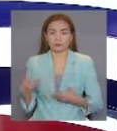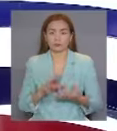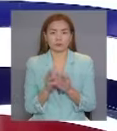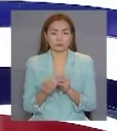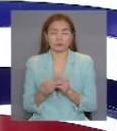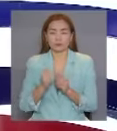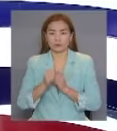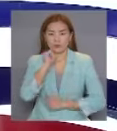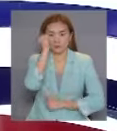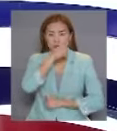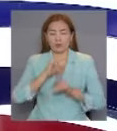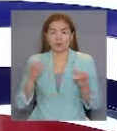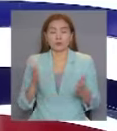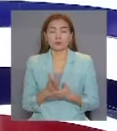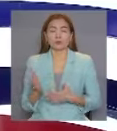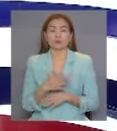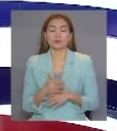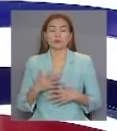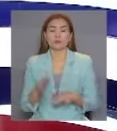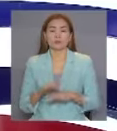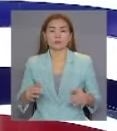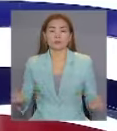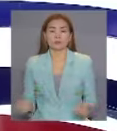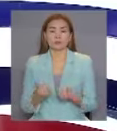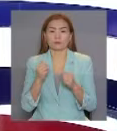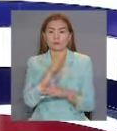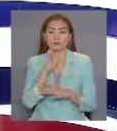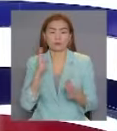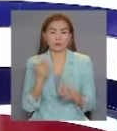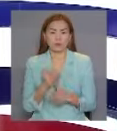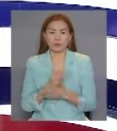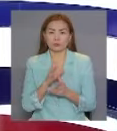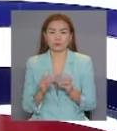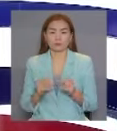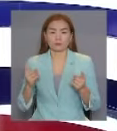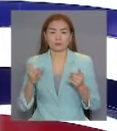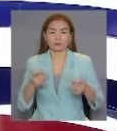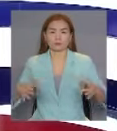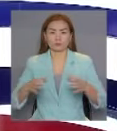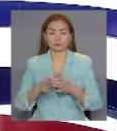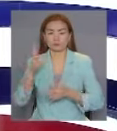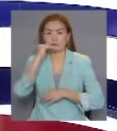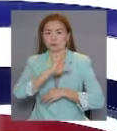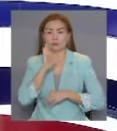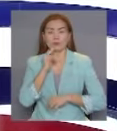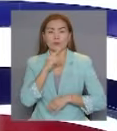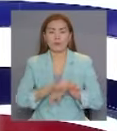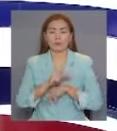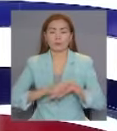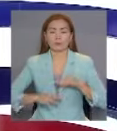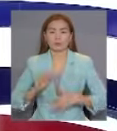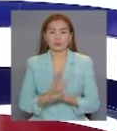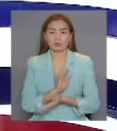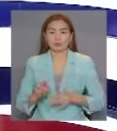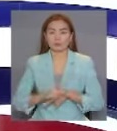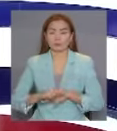саны жыл сайын артуда. Бала денсаулығына қолдау, анаға көмек көрсету мақсатында алпауыт мекеме ата-аналар мен логопед мамандарға тегін